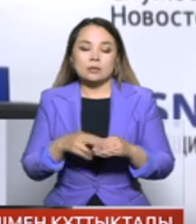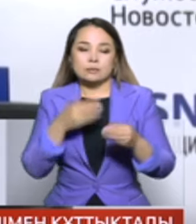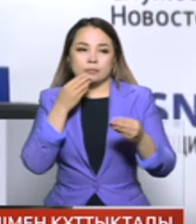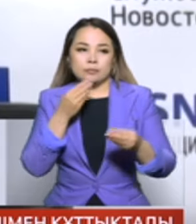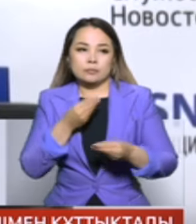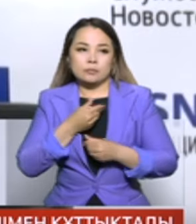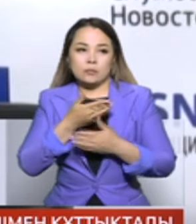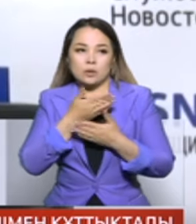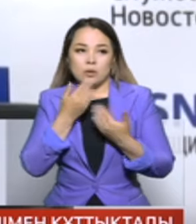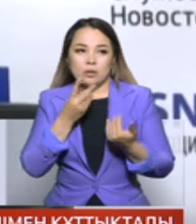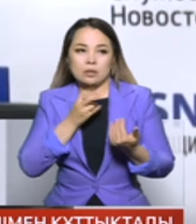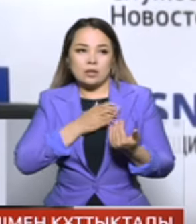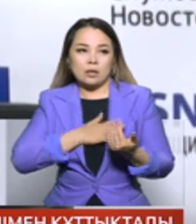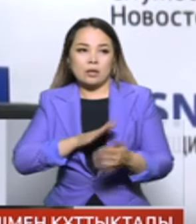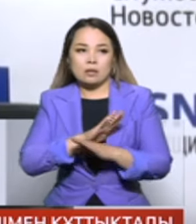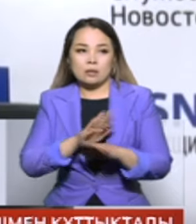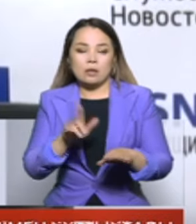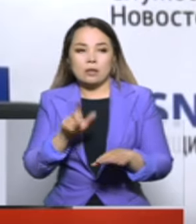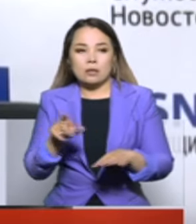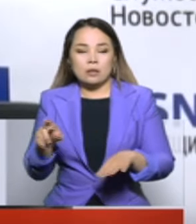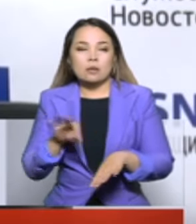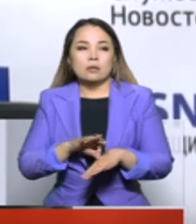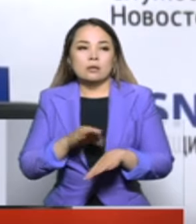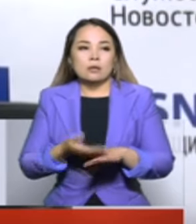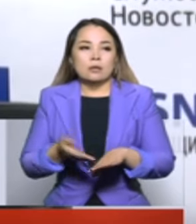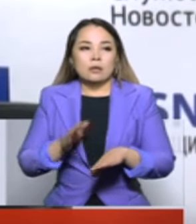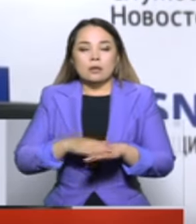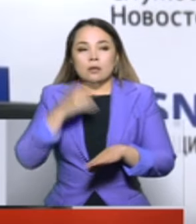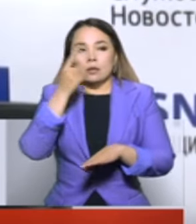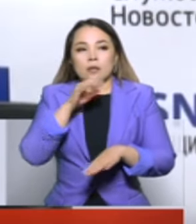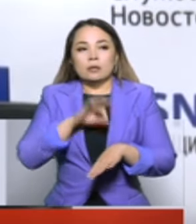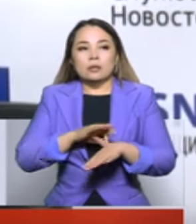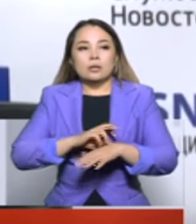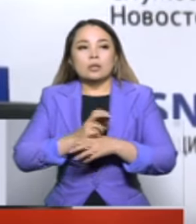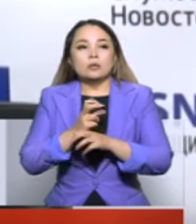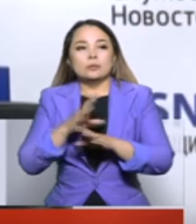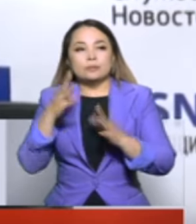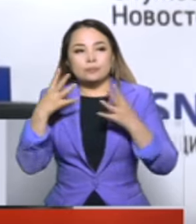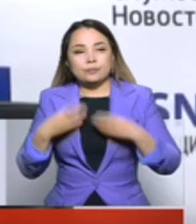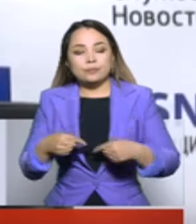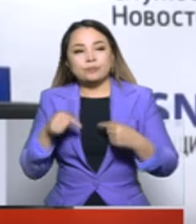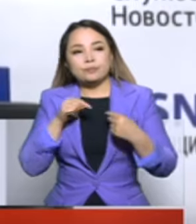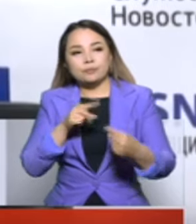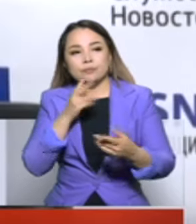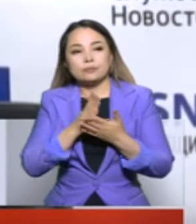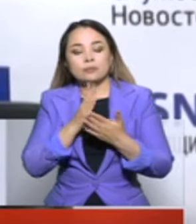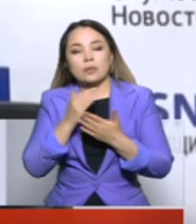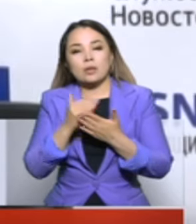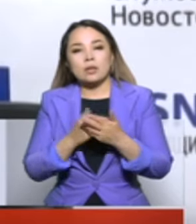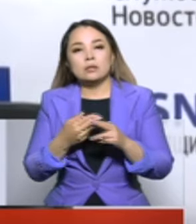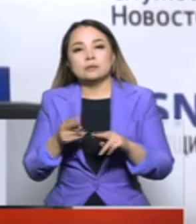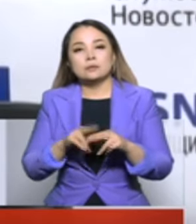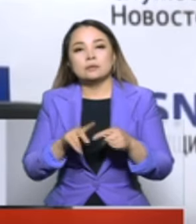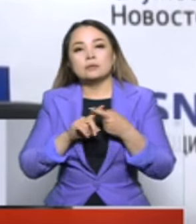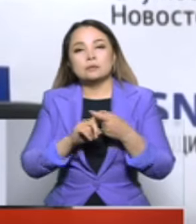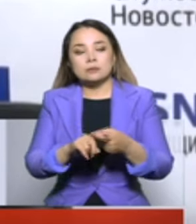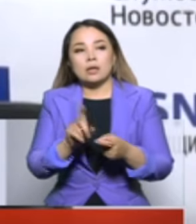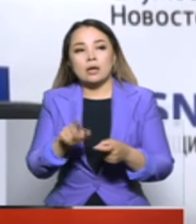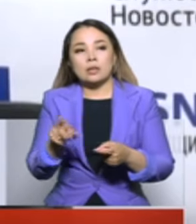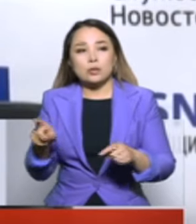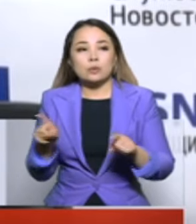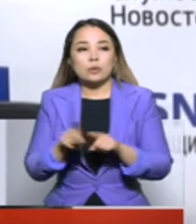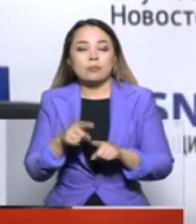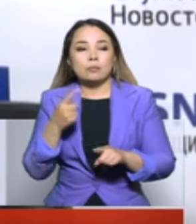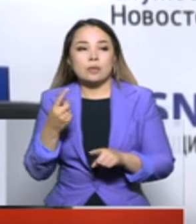Бұл ауру түрі адамға жұққанда әрине ауыр түрде өтеді, буындарға кері әсер етеді. Бірақ статистика бойынша бұл індетті